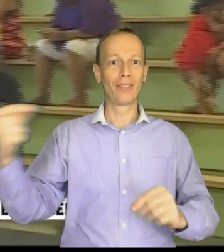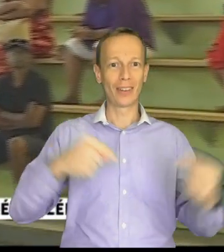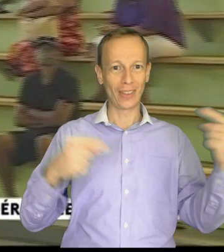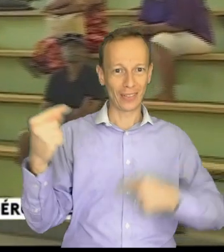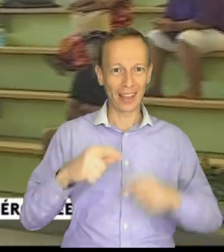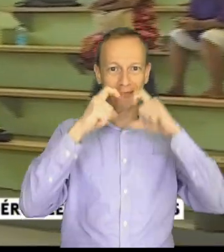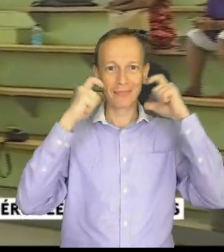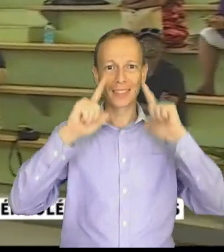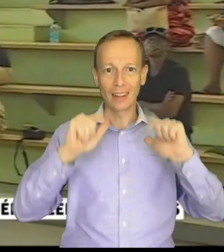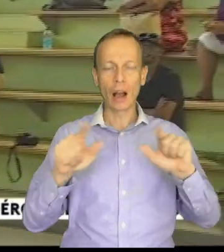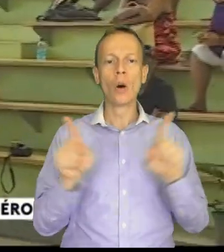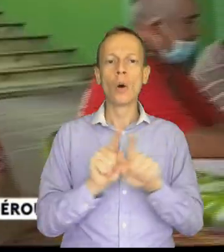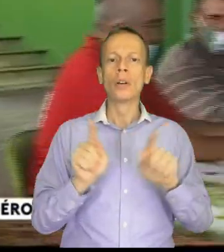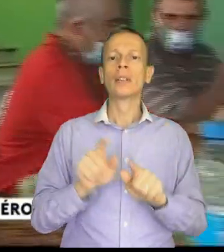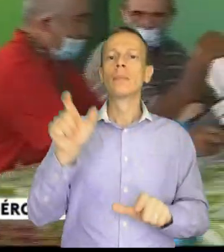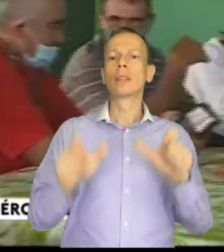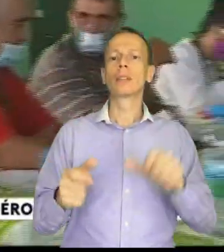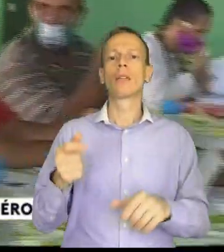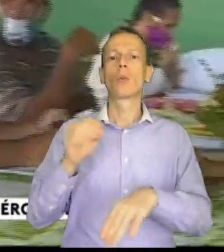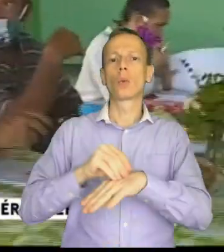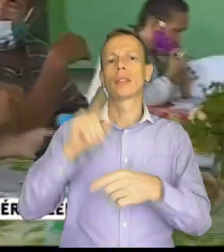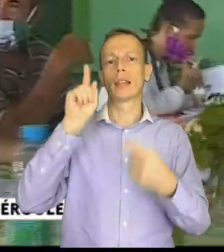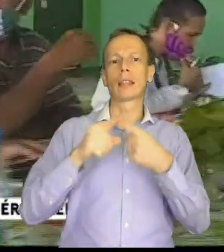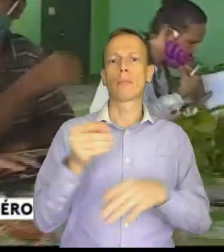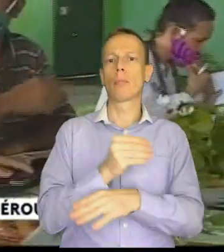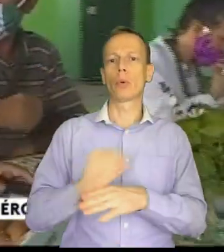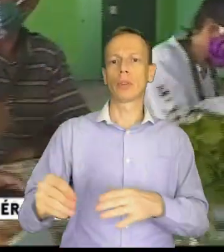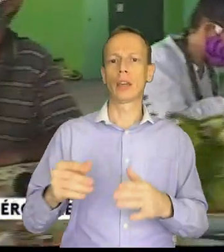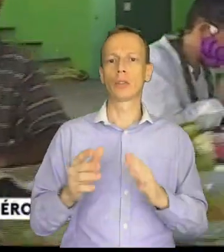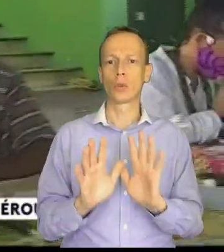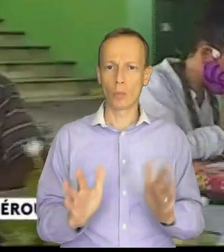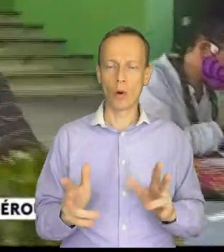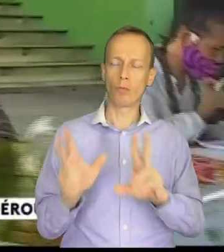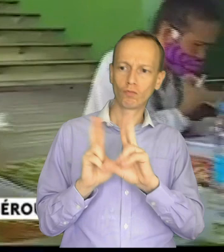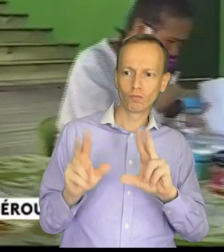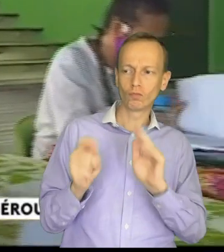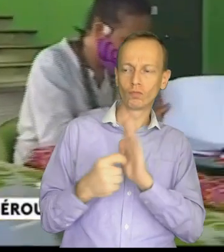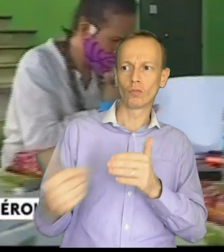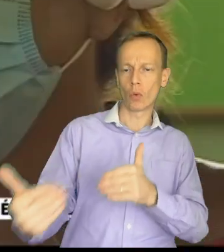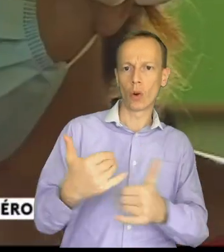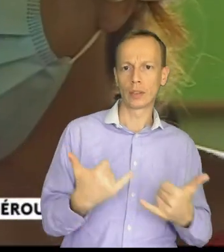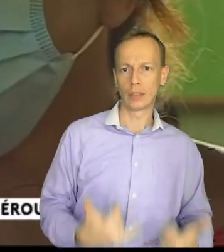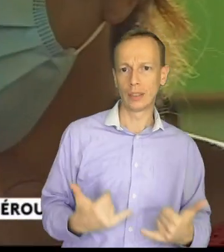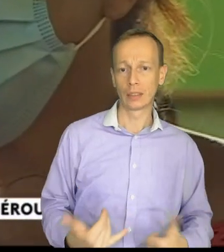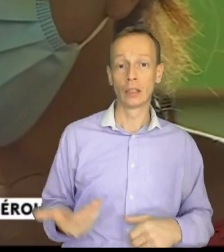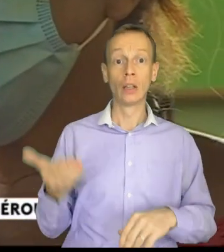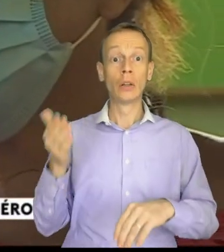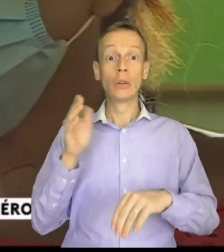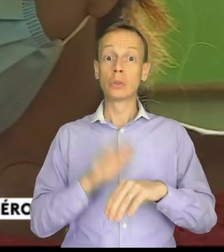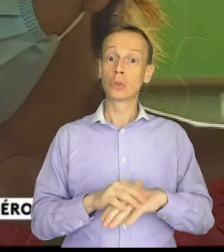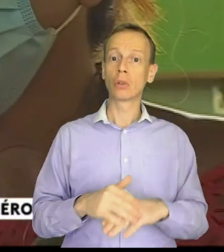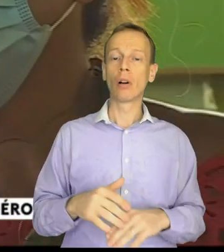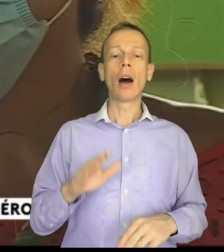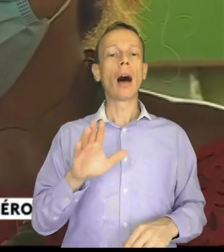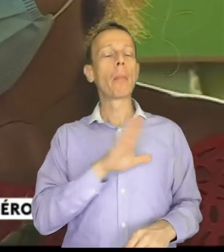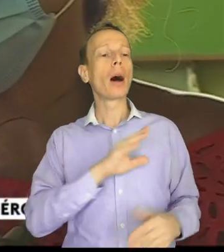et les guides sanitaires ont effectué leur travail à l'entrée de la salle omnisport. Cette raison ne se justifie donc